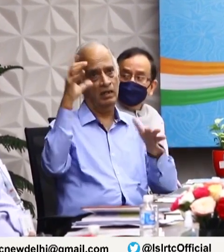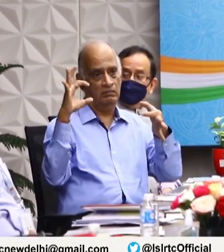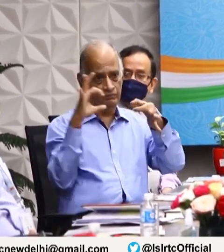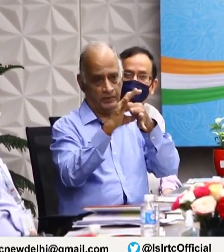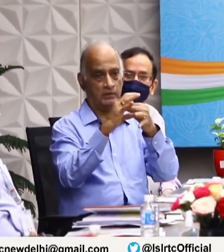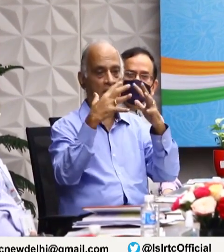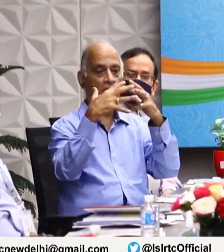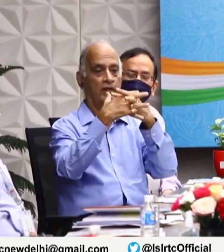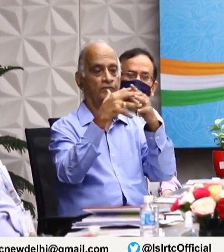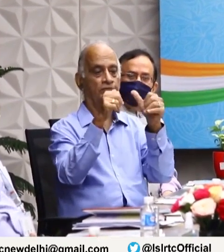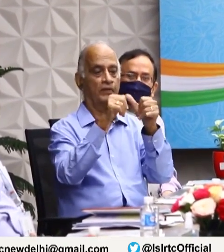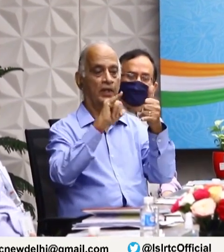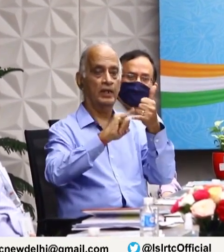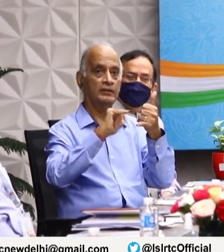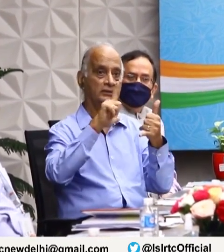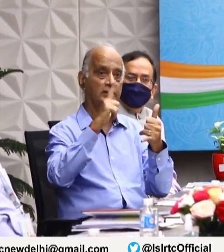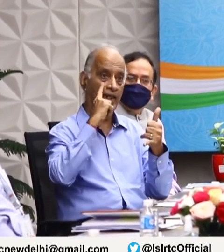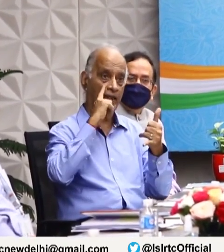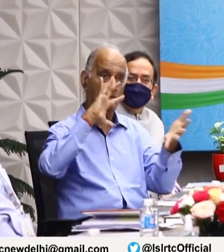को भी साथ में सम्मिलित करके